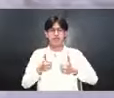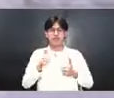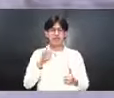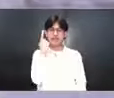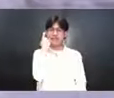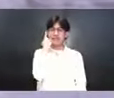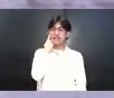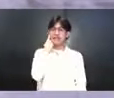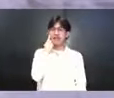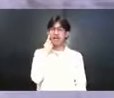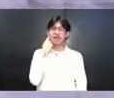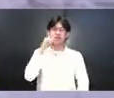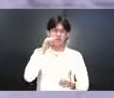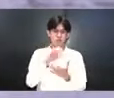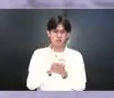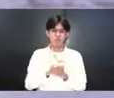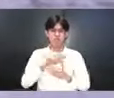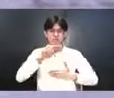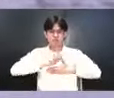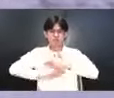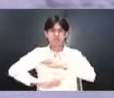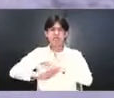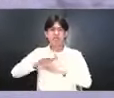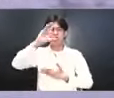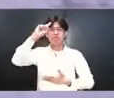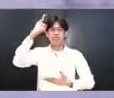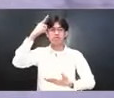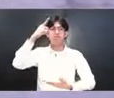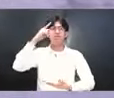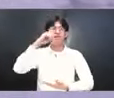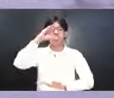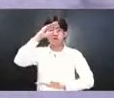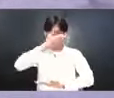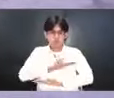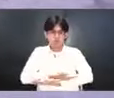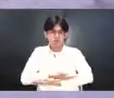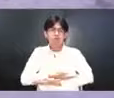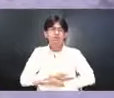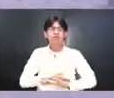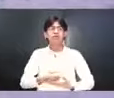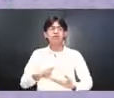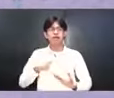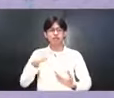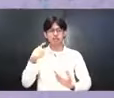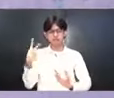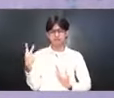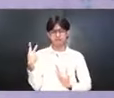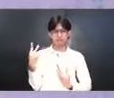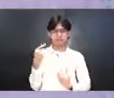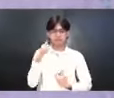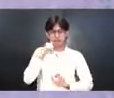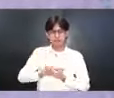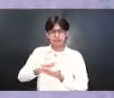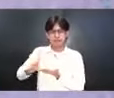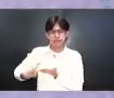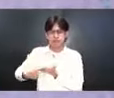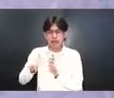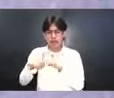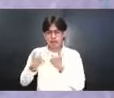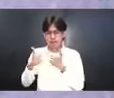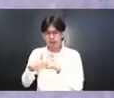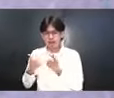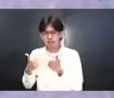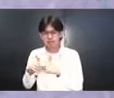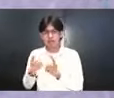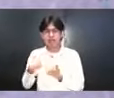Lalaine kay Johan sa aming pangalawang anak. So, usap kami. Sabi ko, love, paano yan? I need to open